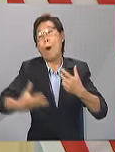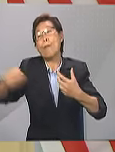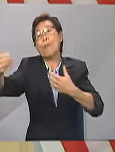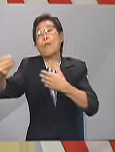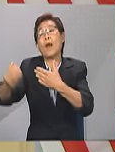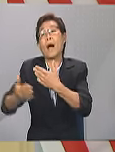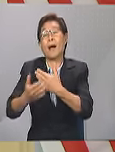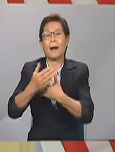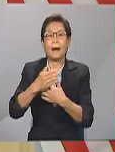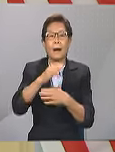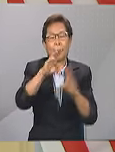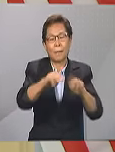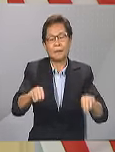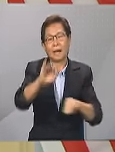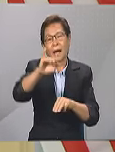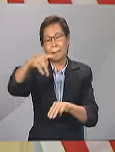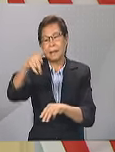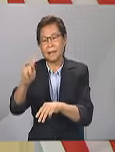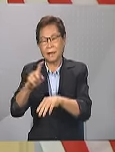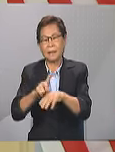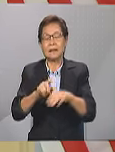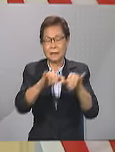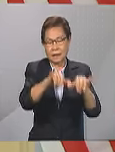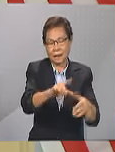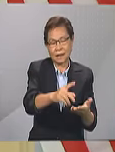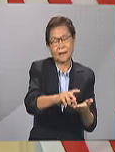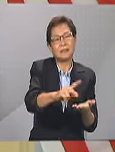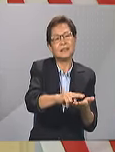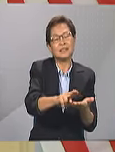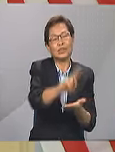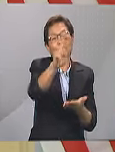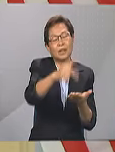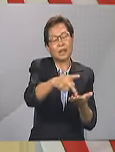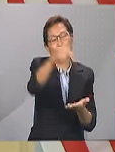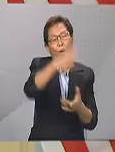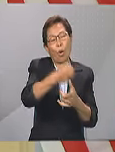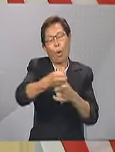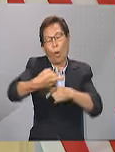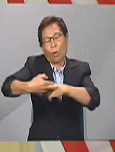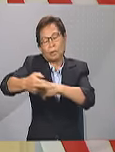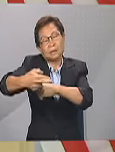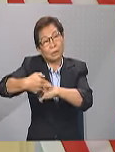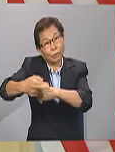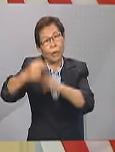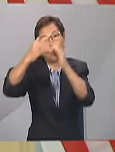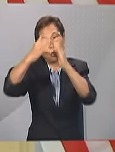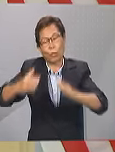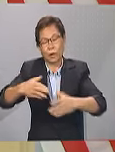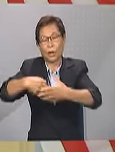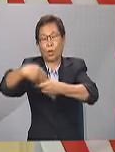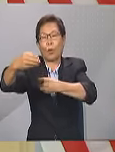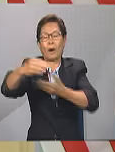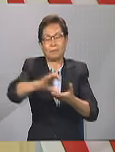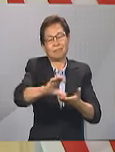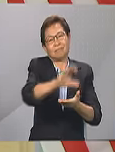IPT yang berada di camp dan juga yang menyewa rumah di luar